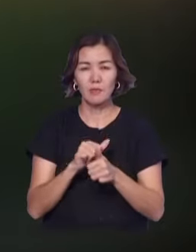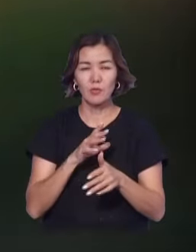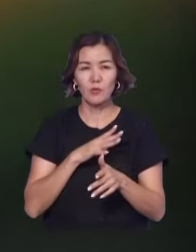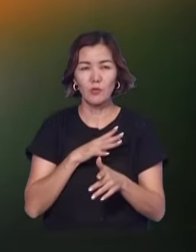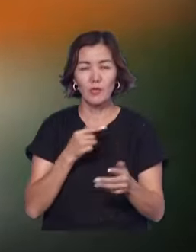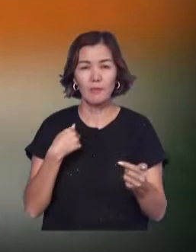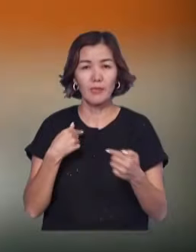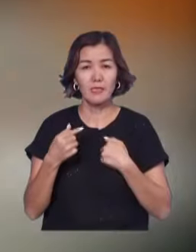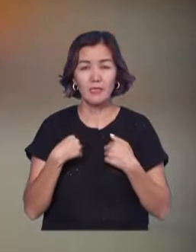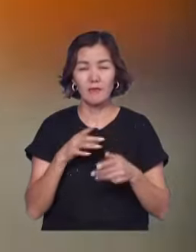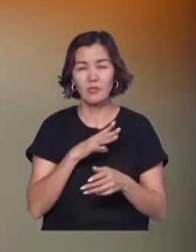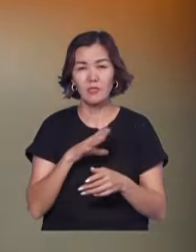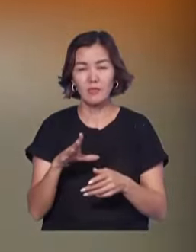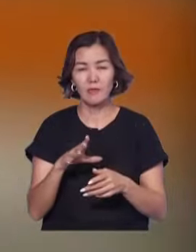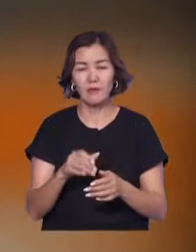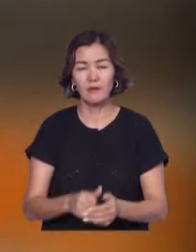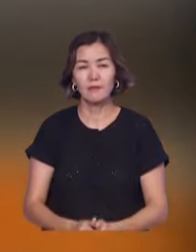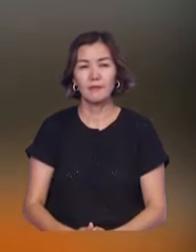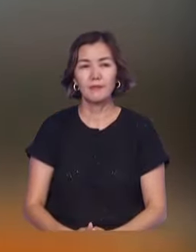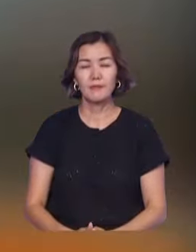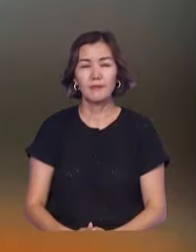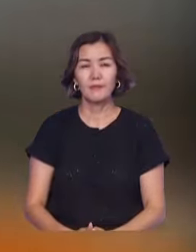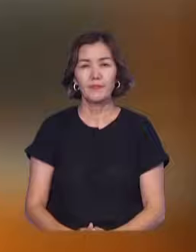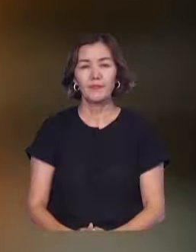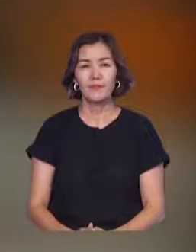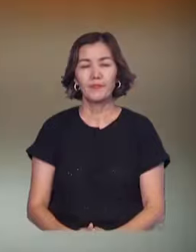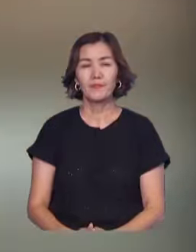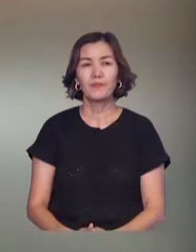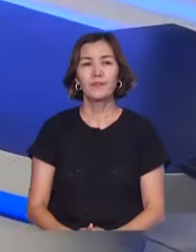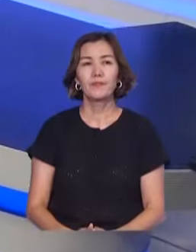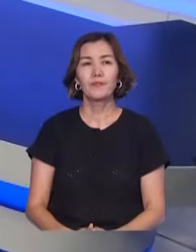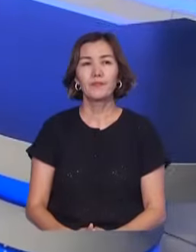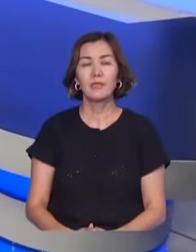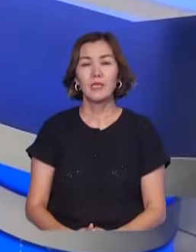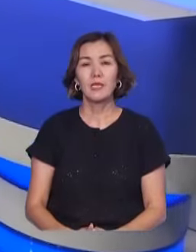о пострадавших не поступало. Карина Закриева по материалам интернет-ресурсов.